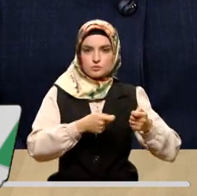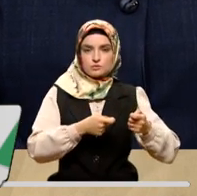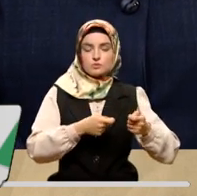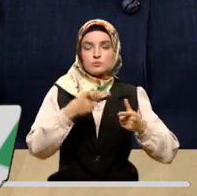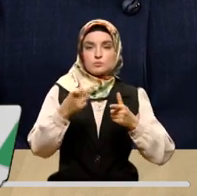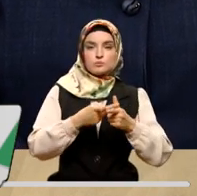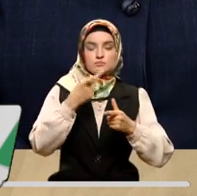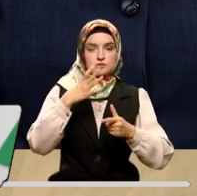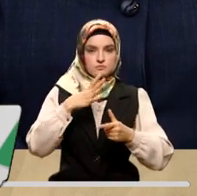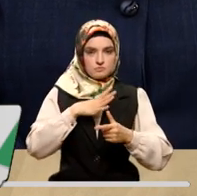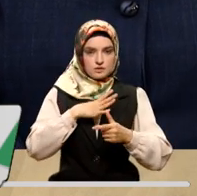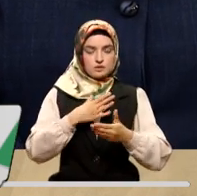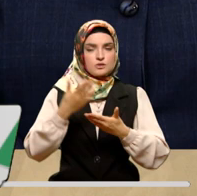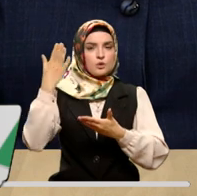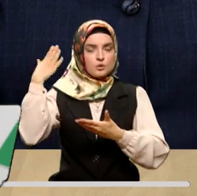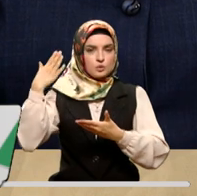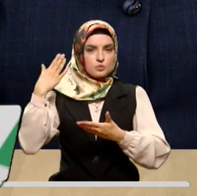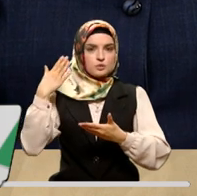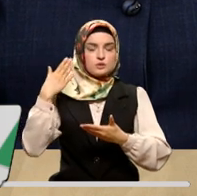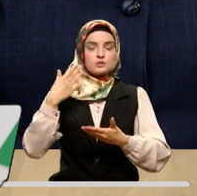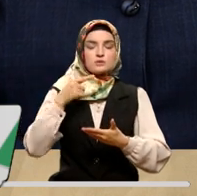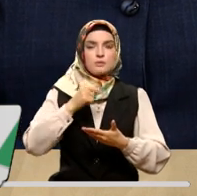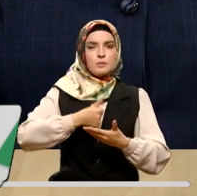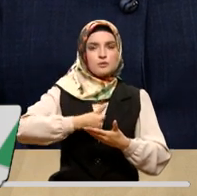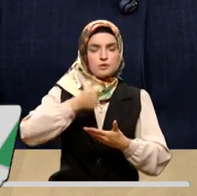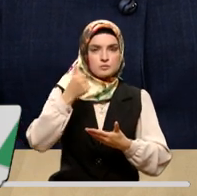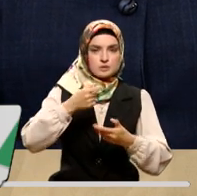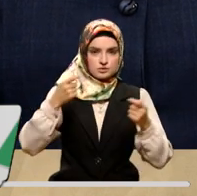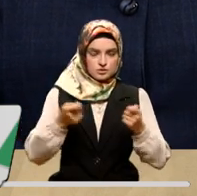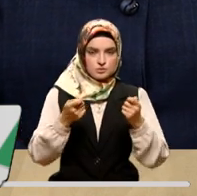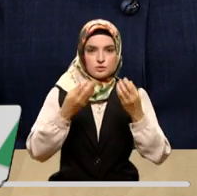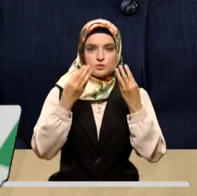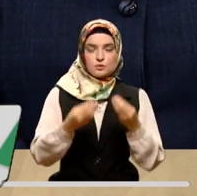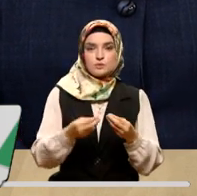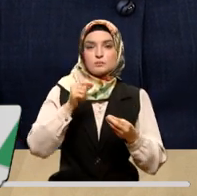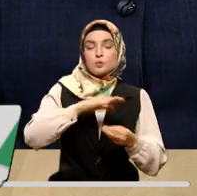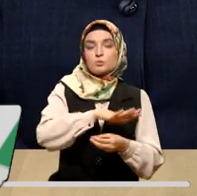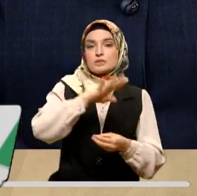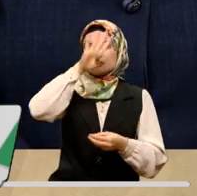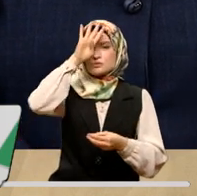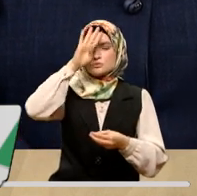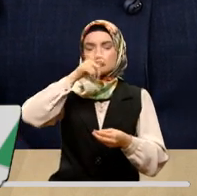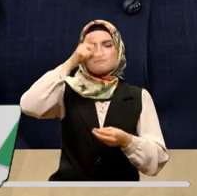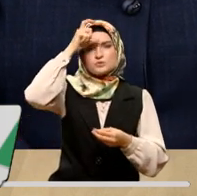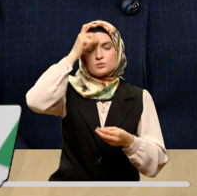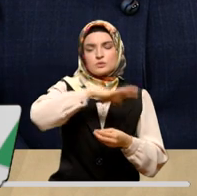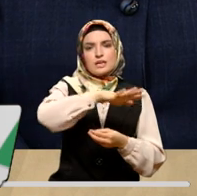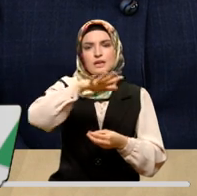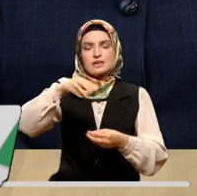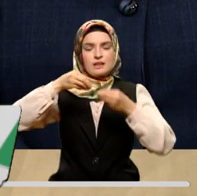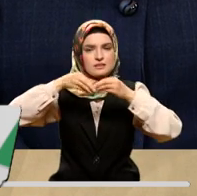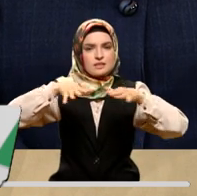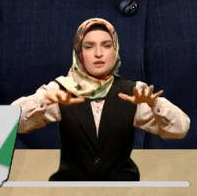Başkanlığımızın çalışması oldu daha önceki yıllarda. Ama bu yıl genele, Türkiye geneline yaymak